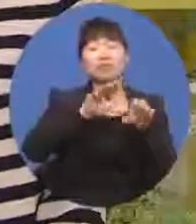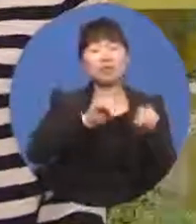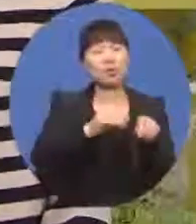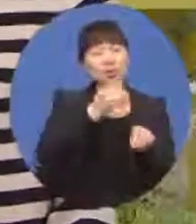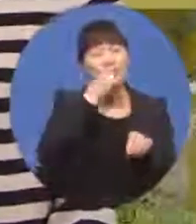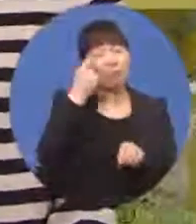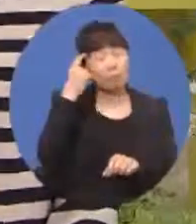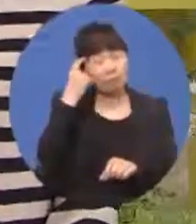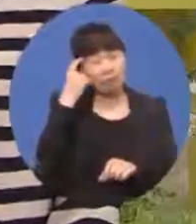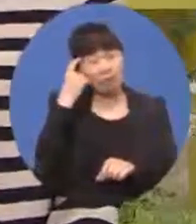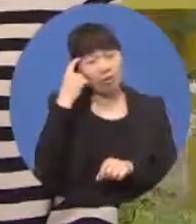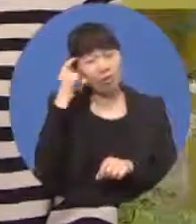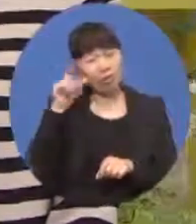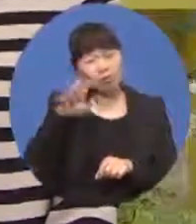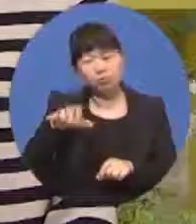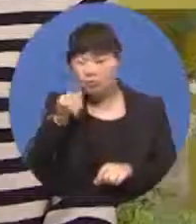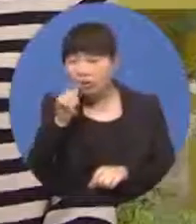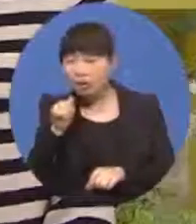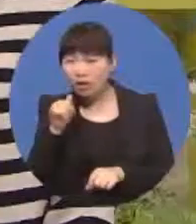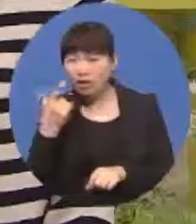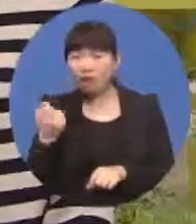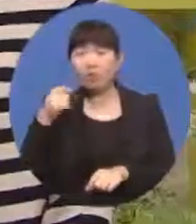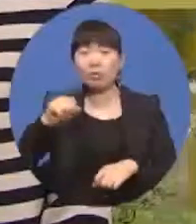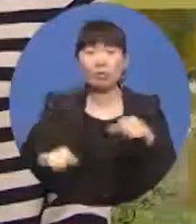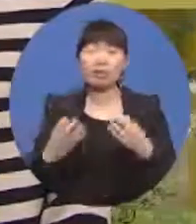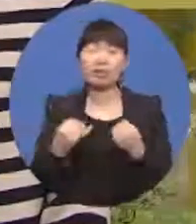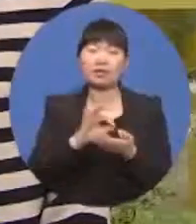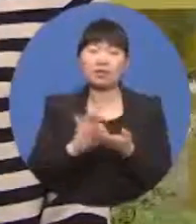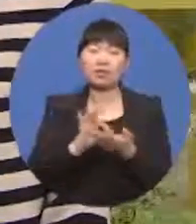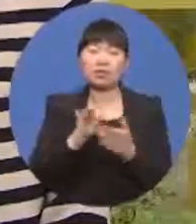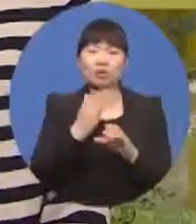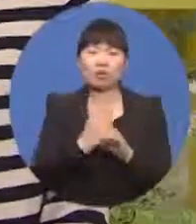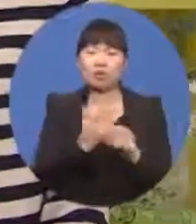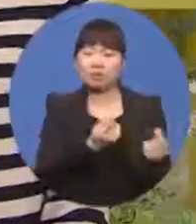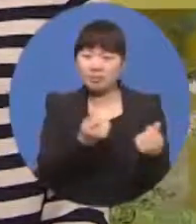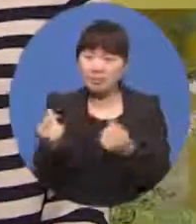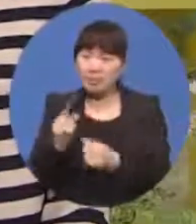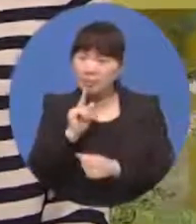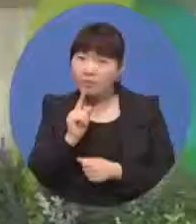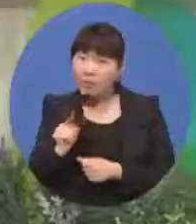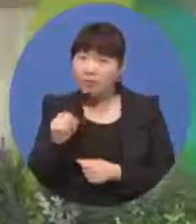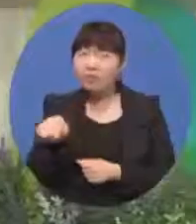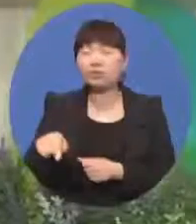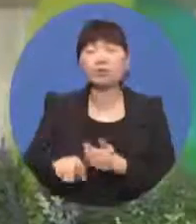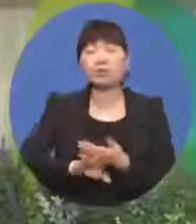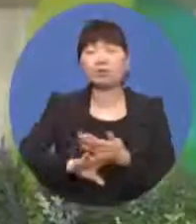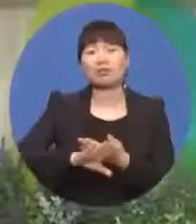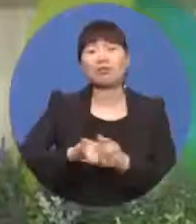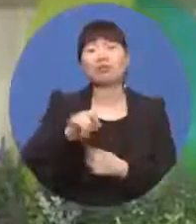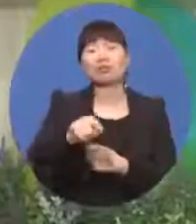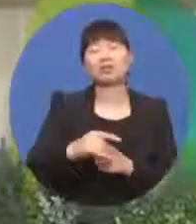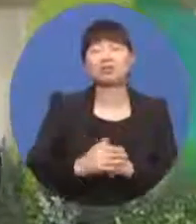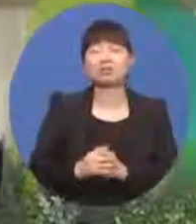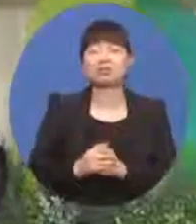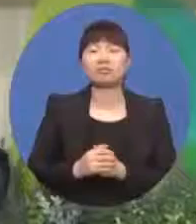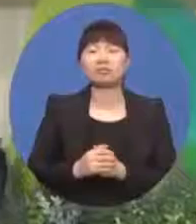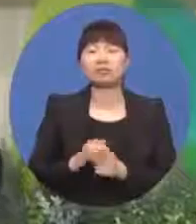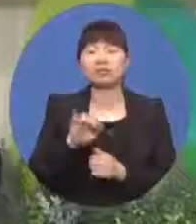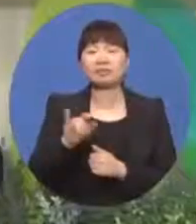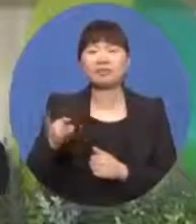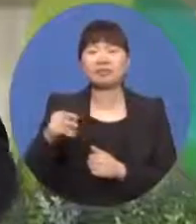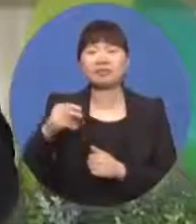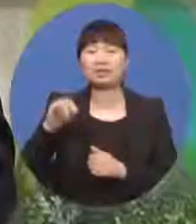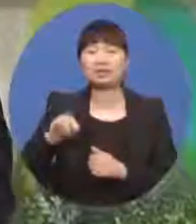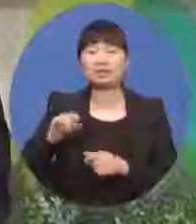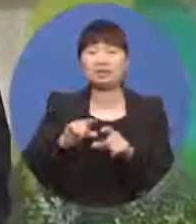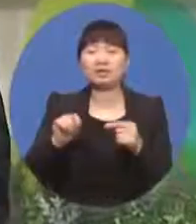이런 어떤 뭐가 어디 있지? 네. 그런 행동을 많이 하시는데 이것도 비슷한 얘기. 그런 경우는 좀 약간 다른 게 그런 경우는 그 왜 우리 패스트푸드 좀